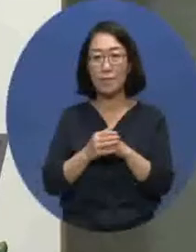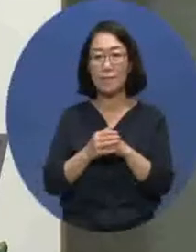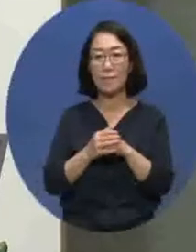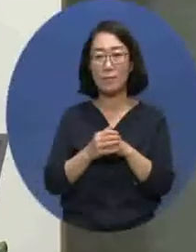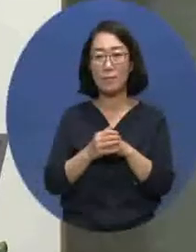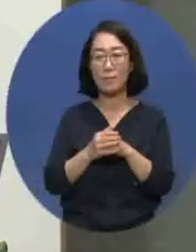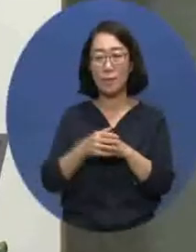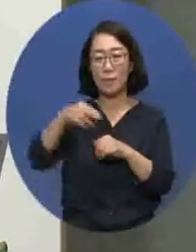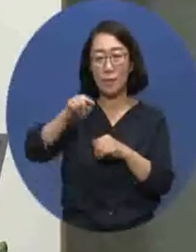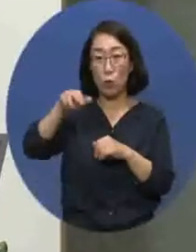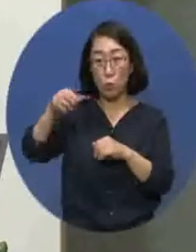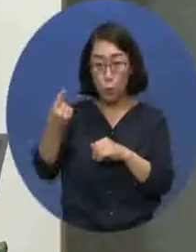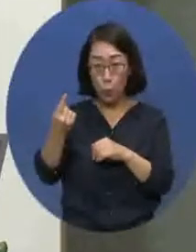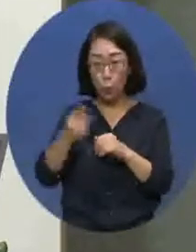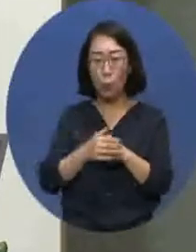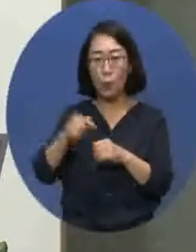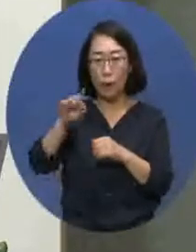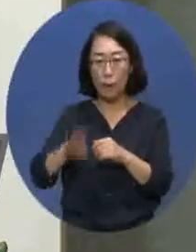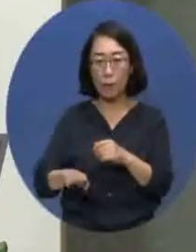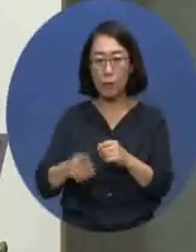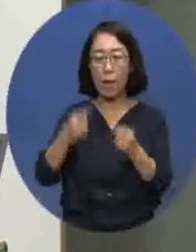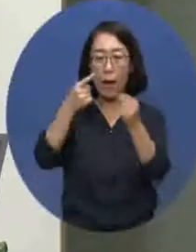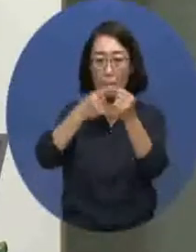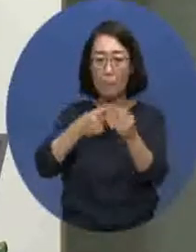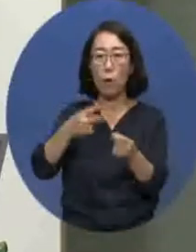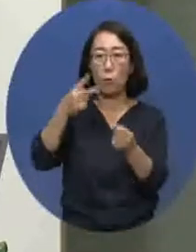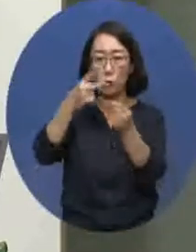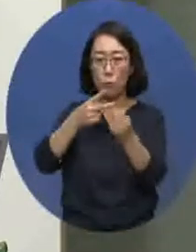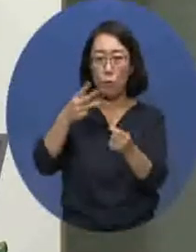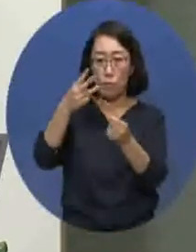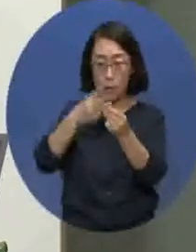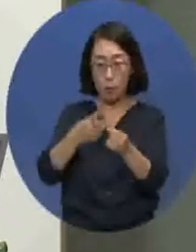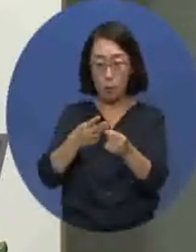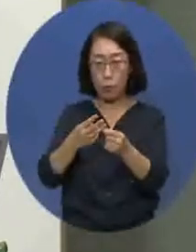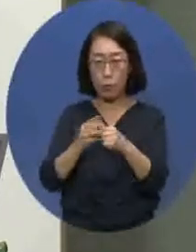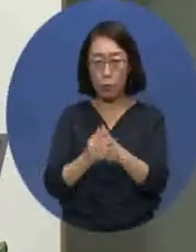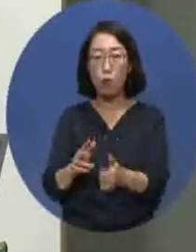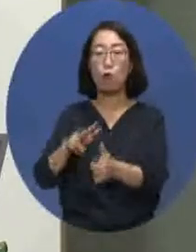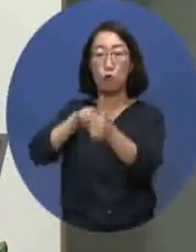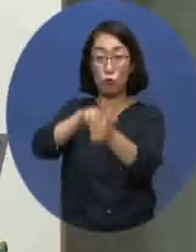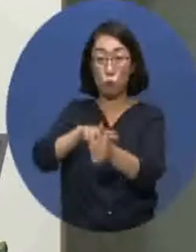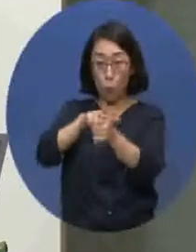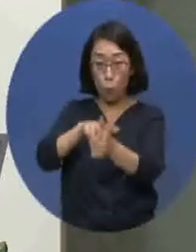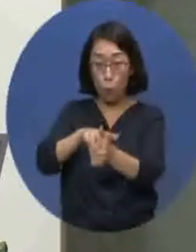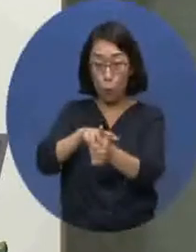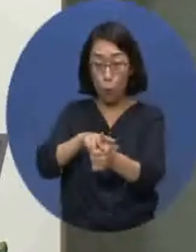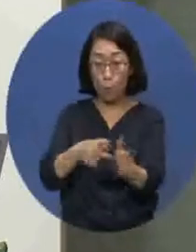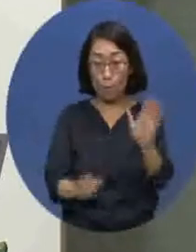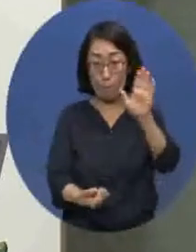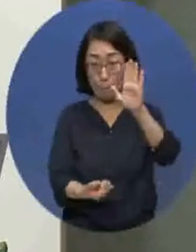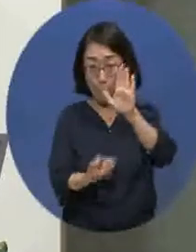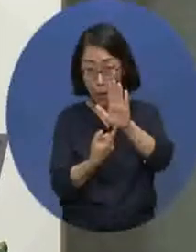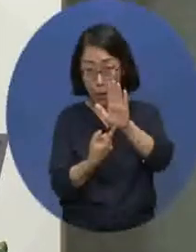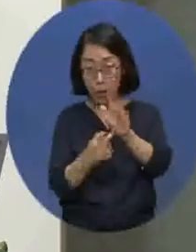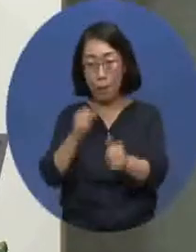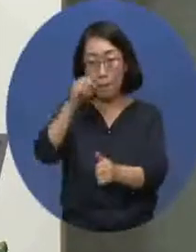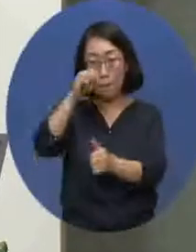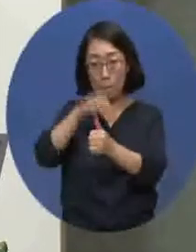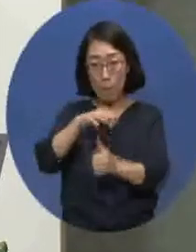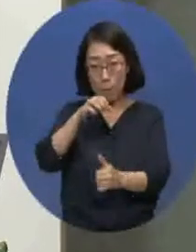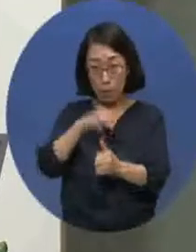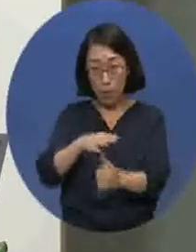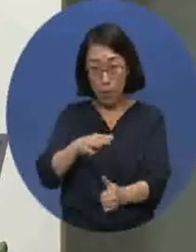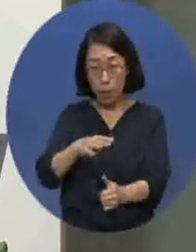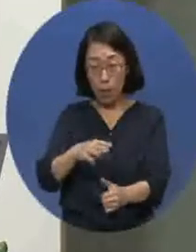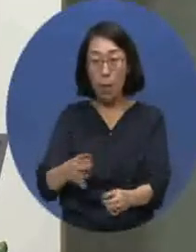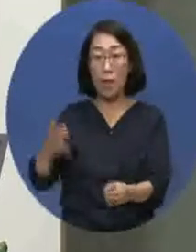서초 캅 에서 세 번씩이나 도전장을 내 놨다가 에 실패를 봤지만 은 또 언제